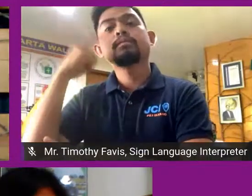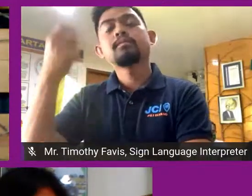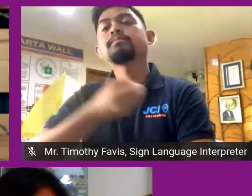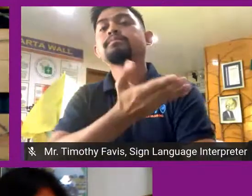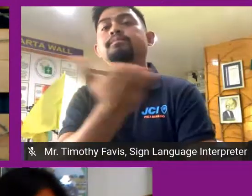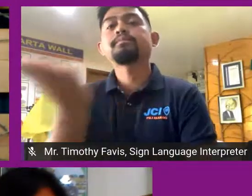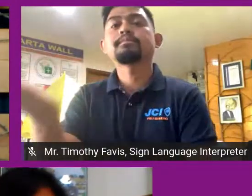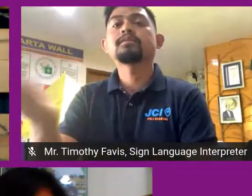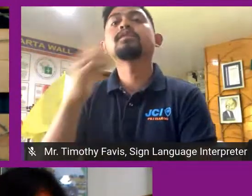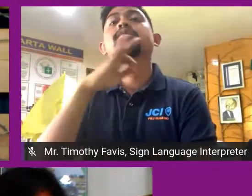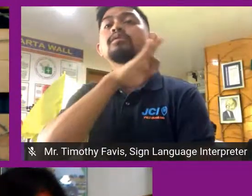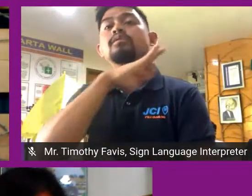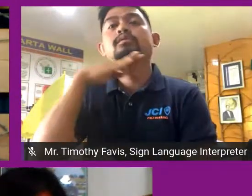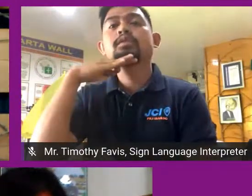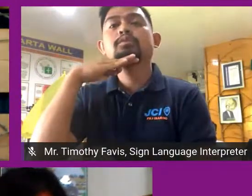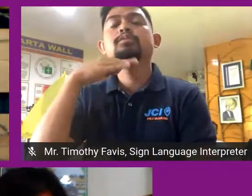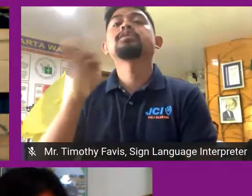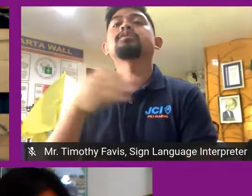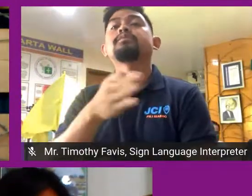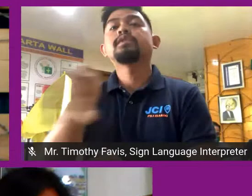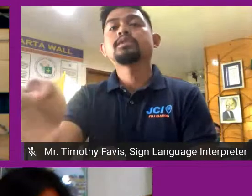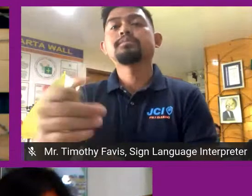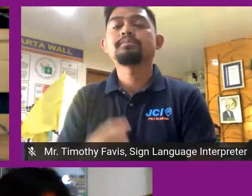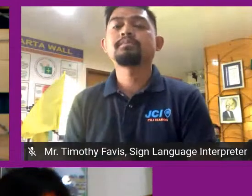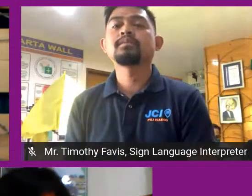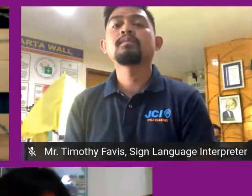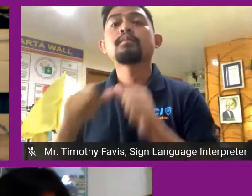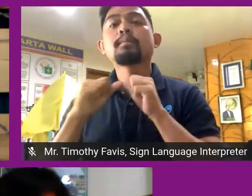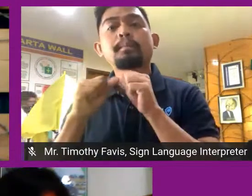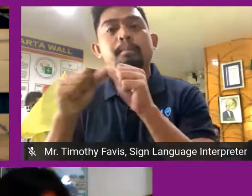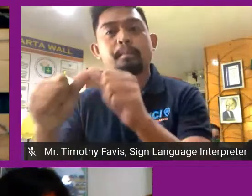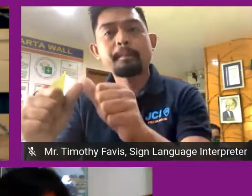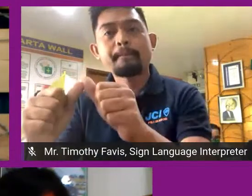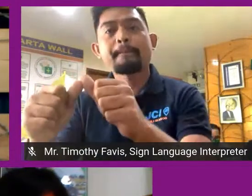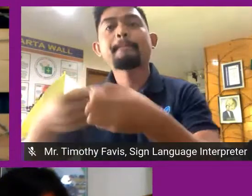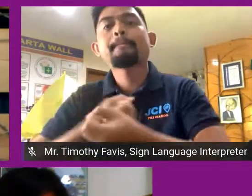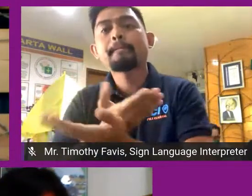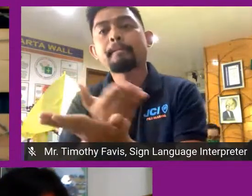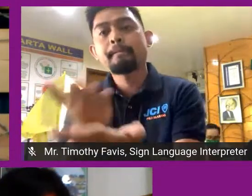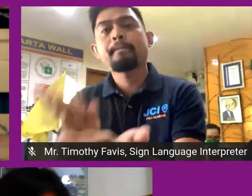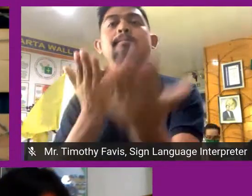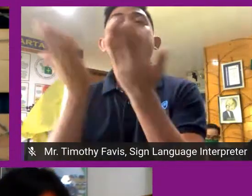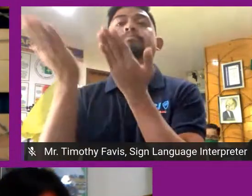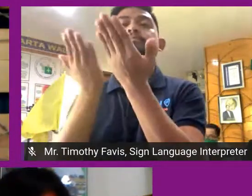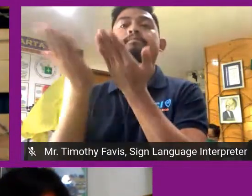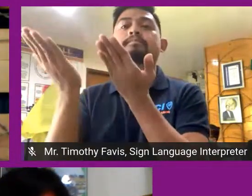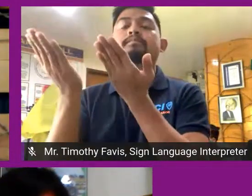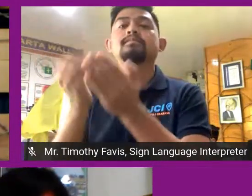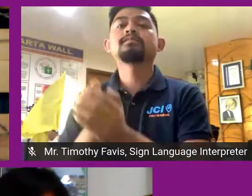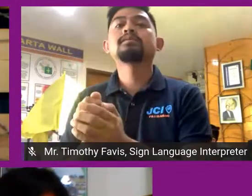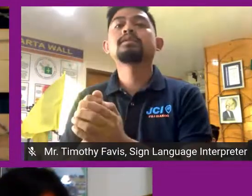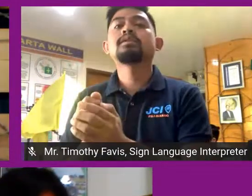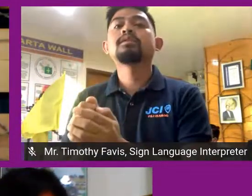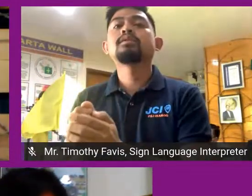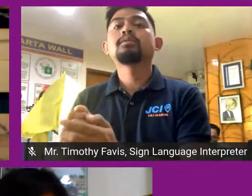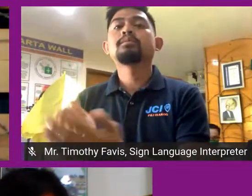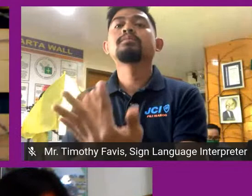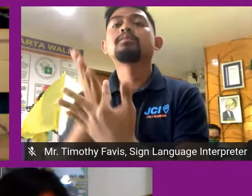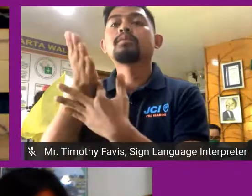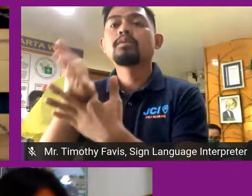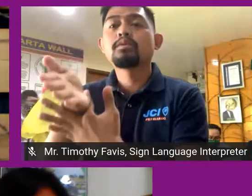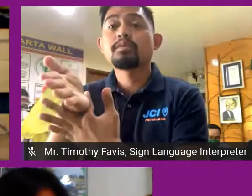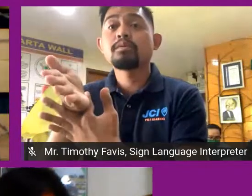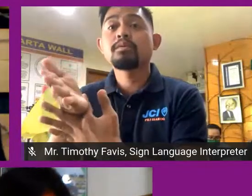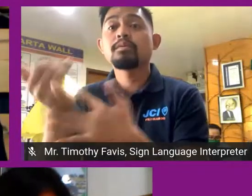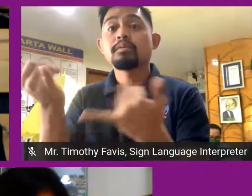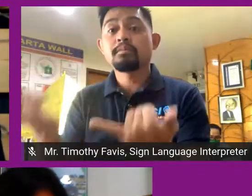kababayang magsasaka at mangingisda. Patuloy ang pagbibigay natin ng serbisyo sa pamamagitan ng